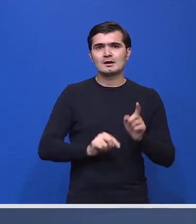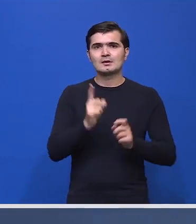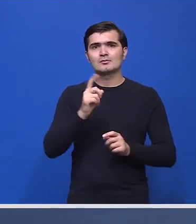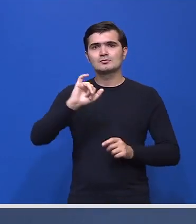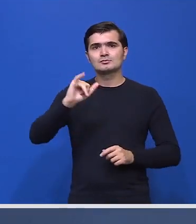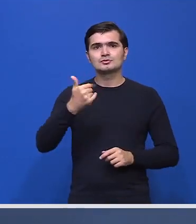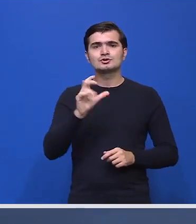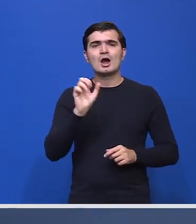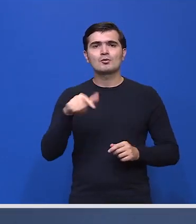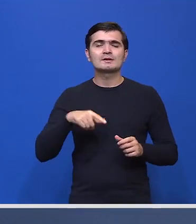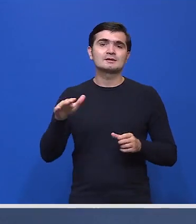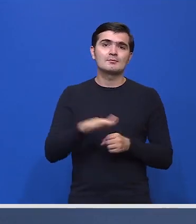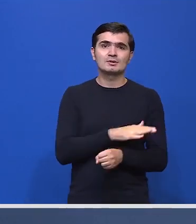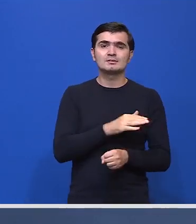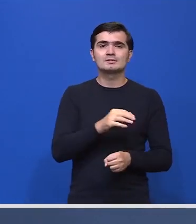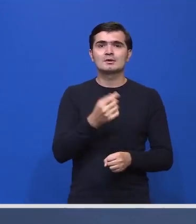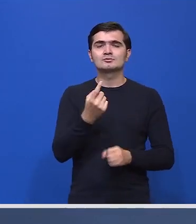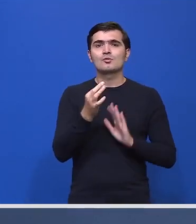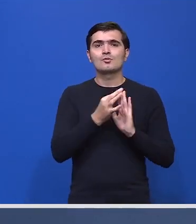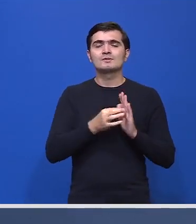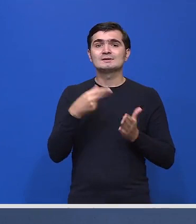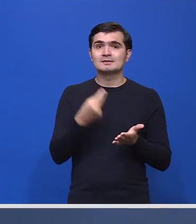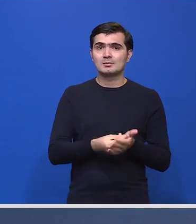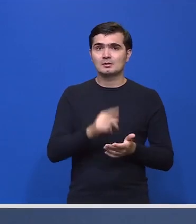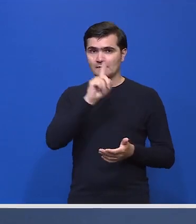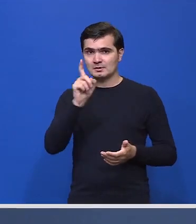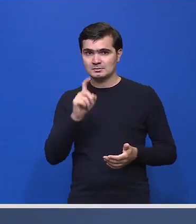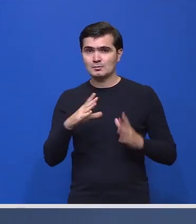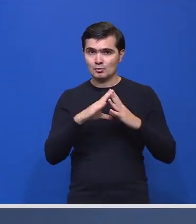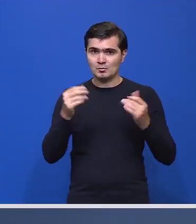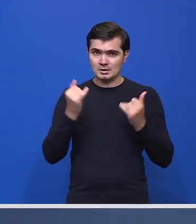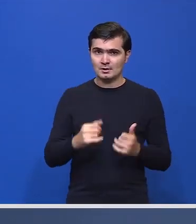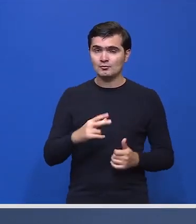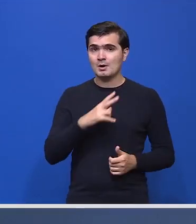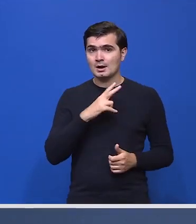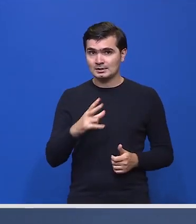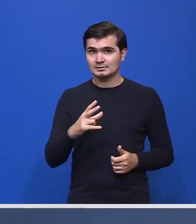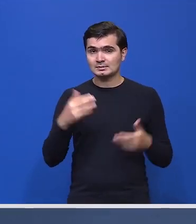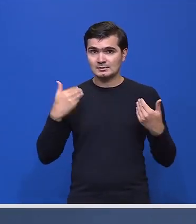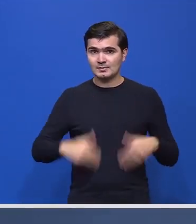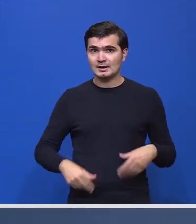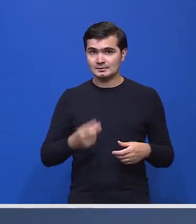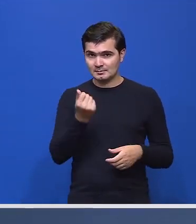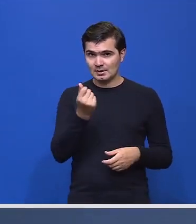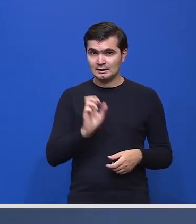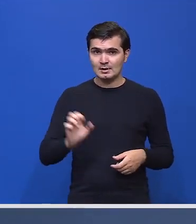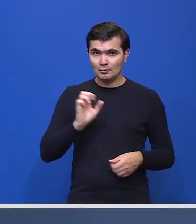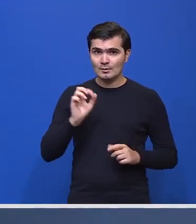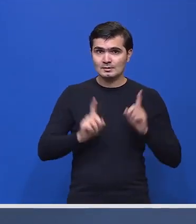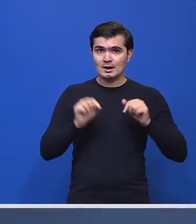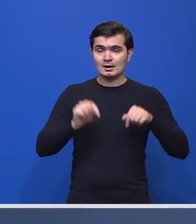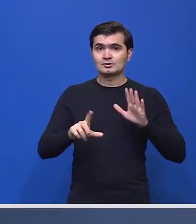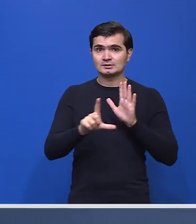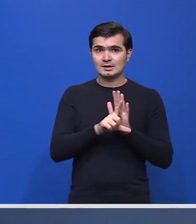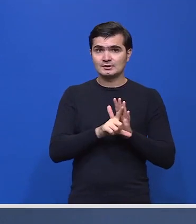este îndeplinit, asta fiind condiție de plată. Riscă România în acest moment să piardă bani europeni dacă această